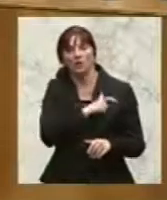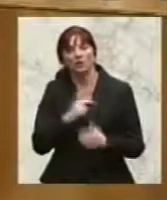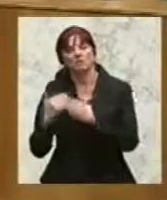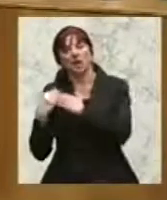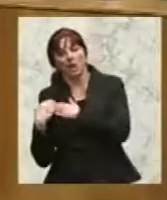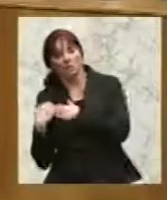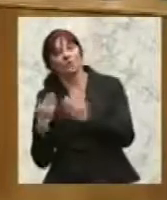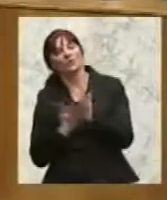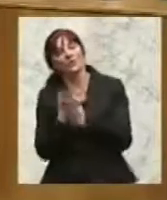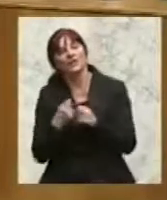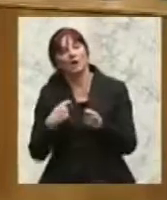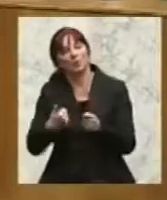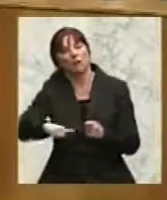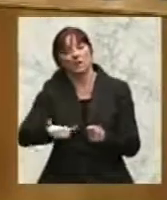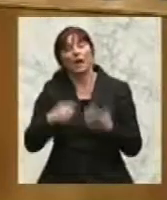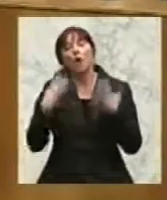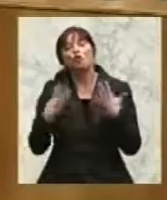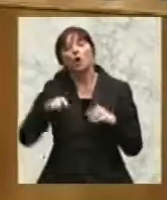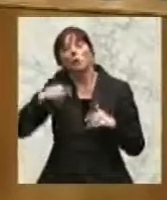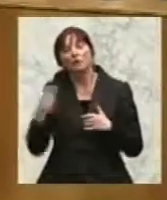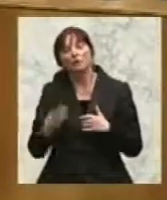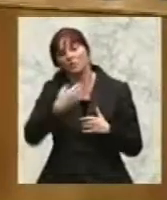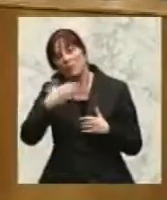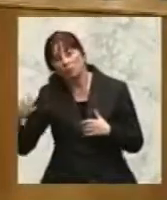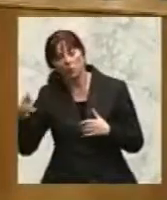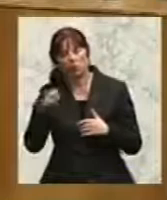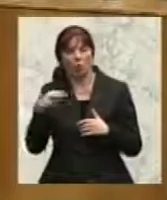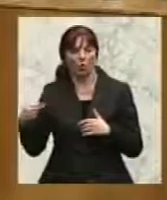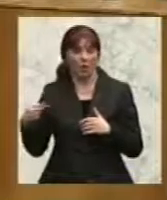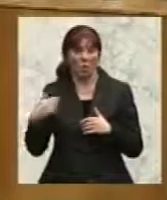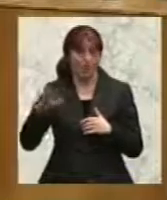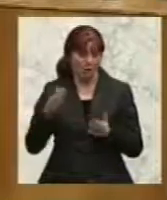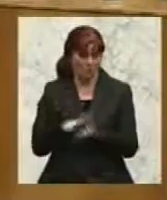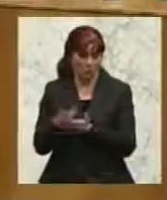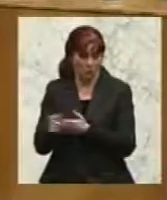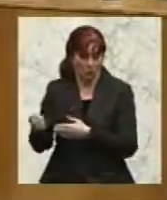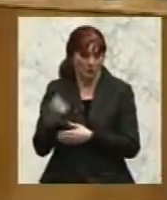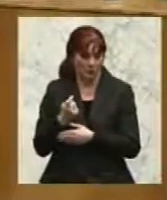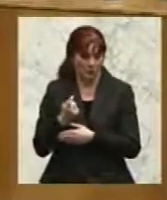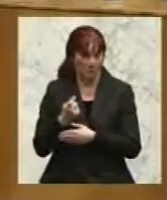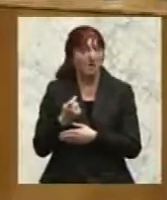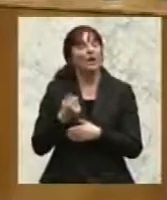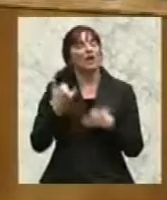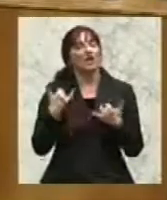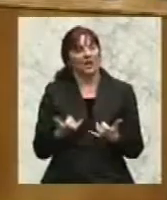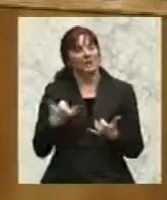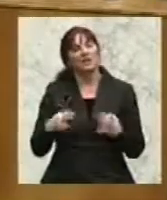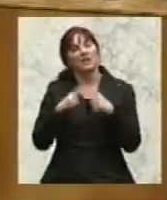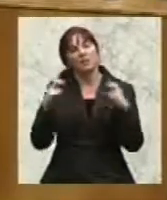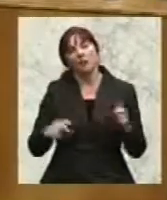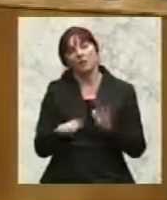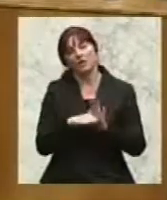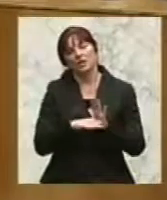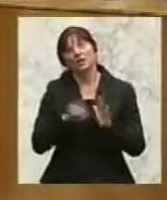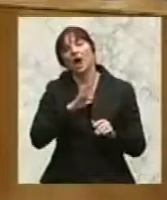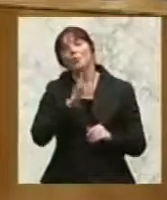auf 9,4 Millionen Euro. Von den 9,4 Millionen Euro Mehraufwand werden laut geltendem Bundesfinanzrahmengesetz nur 1,7 Millionen